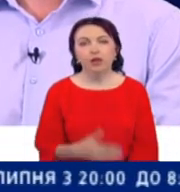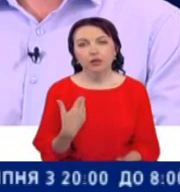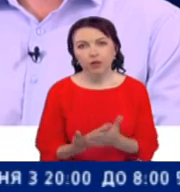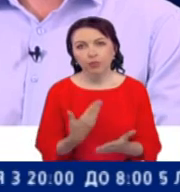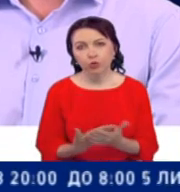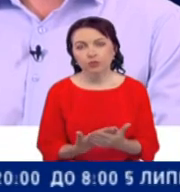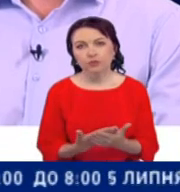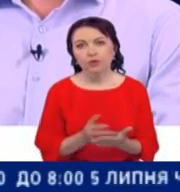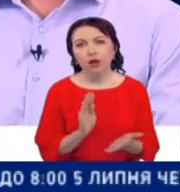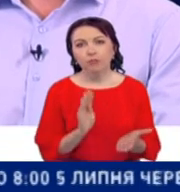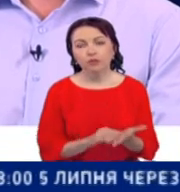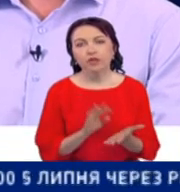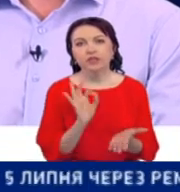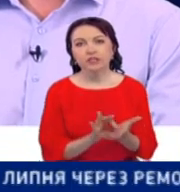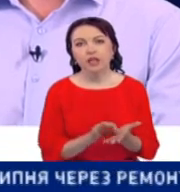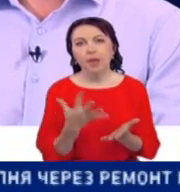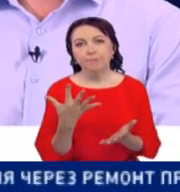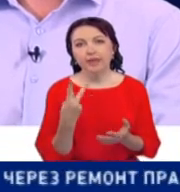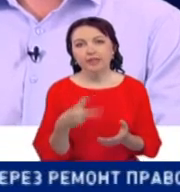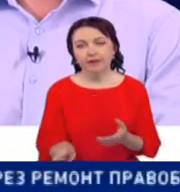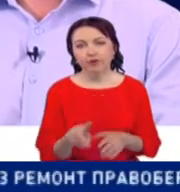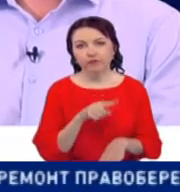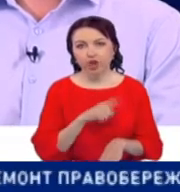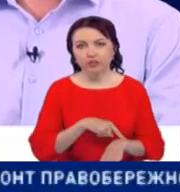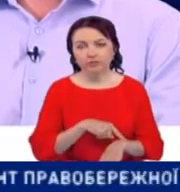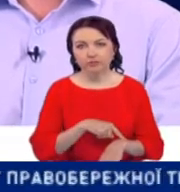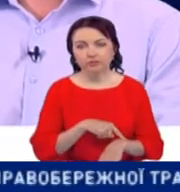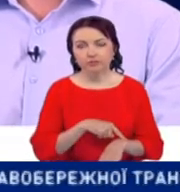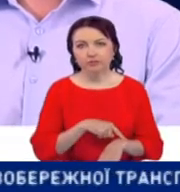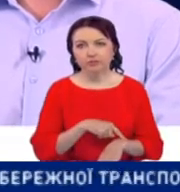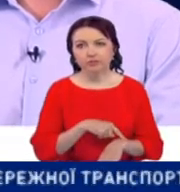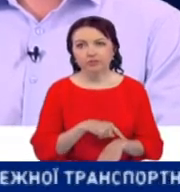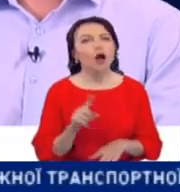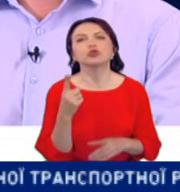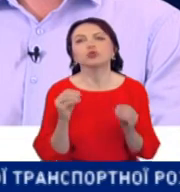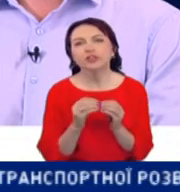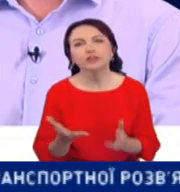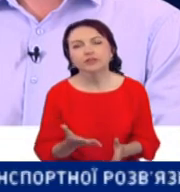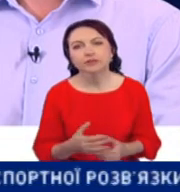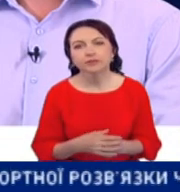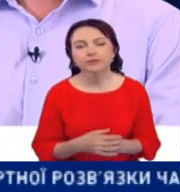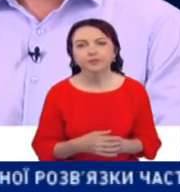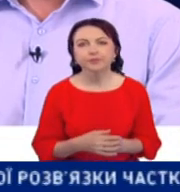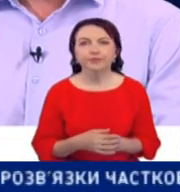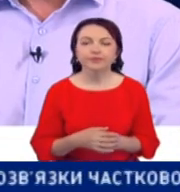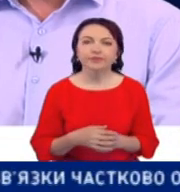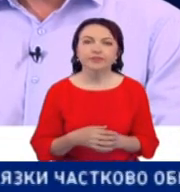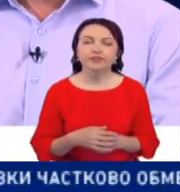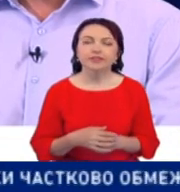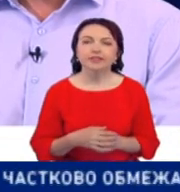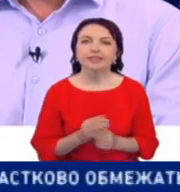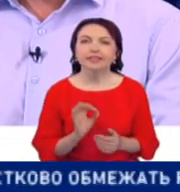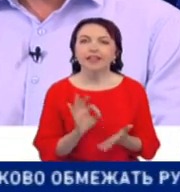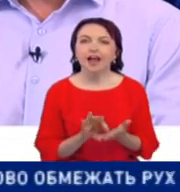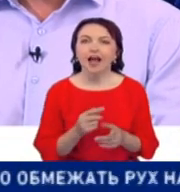Допустим, поставили цель 5 євро в час. А що не 10? 5 євро в час. Для